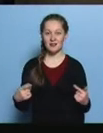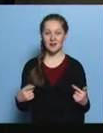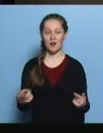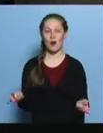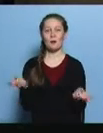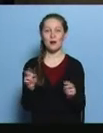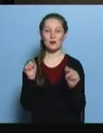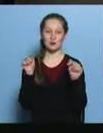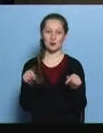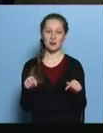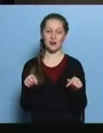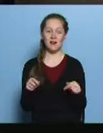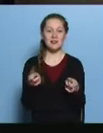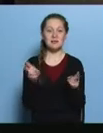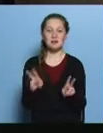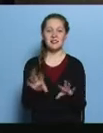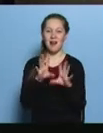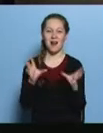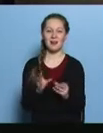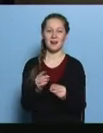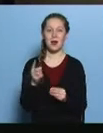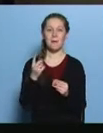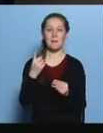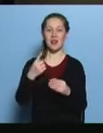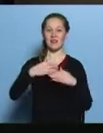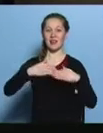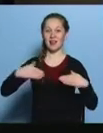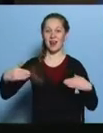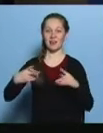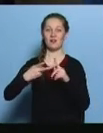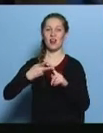приходят сюда. Для них специально первые места, первый ряд, второй ряд.